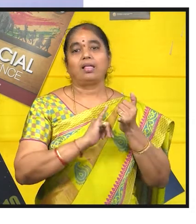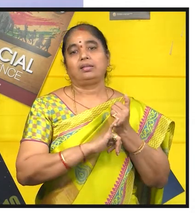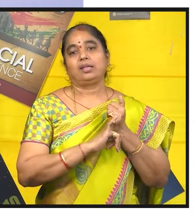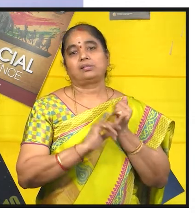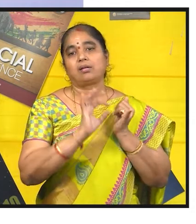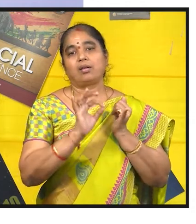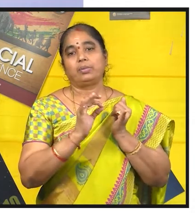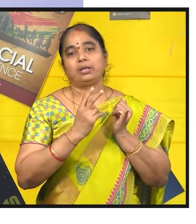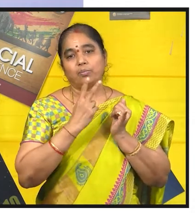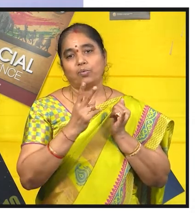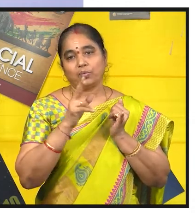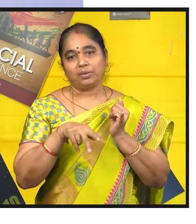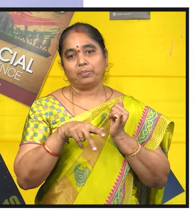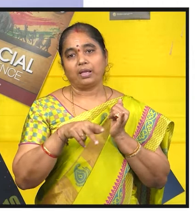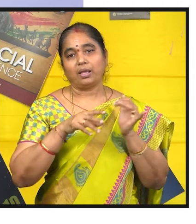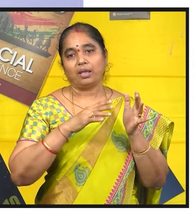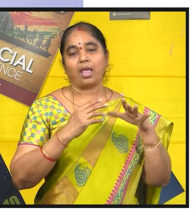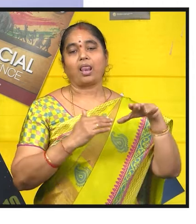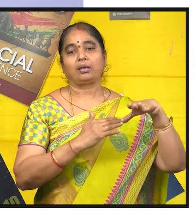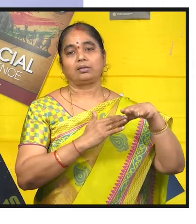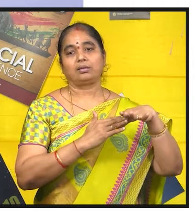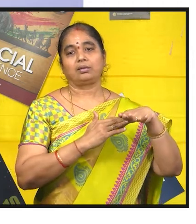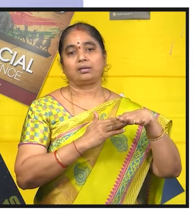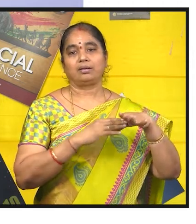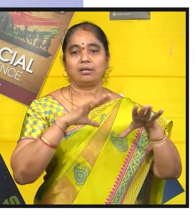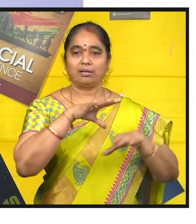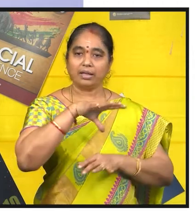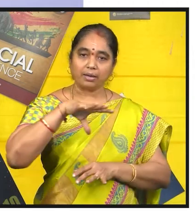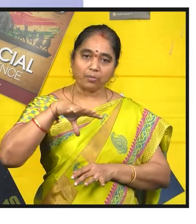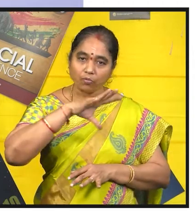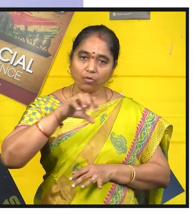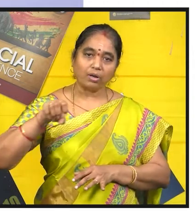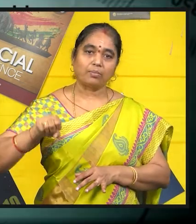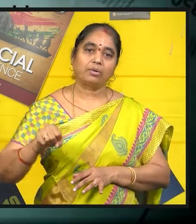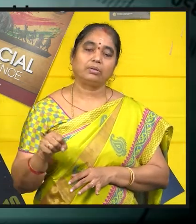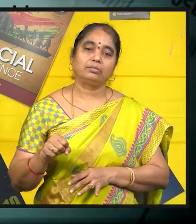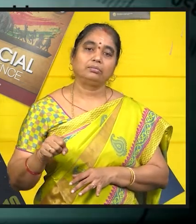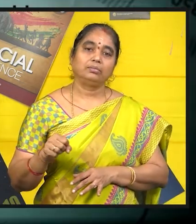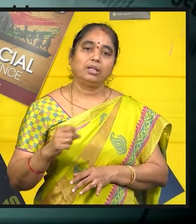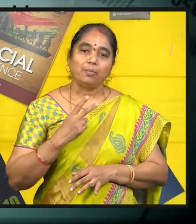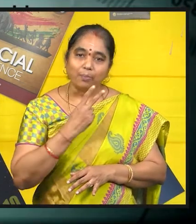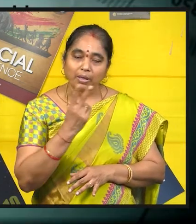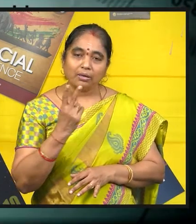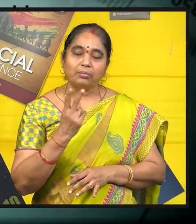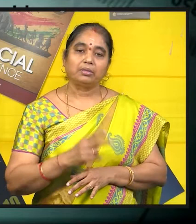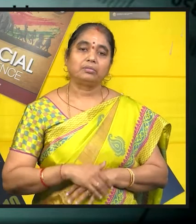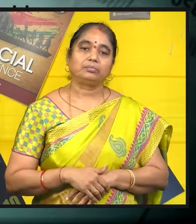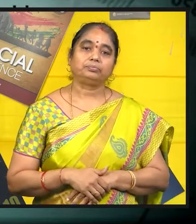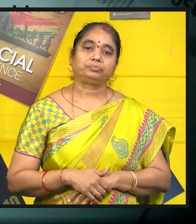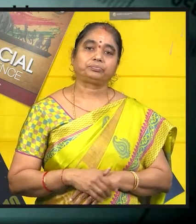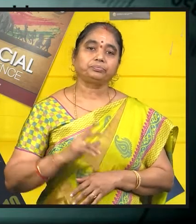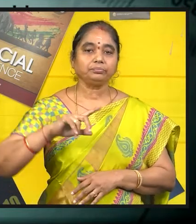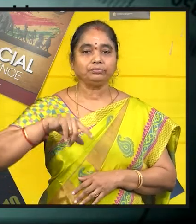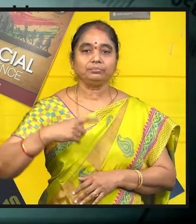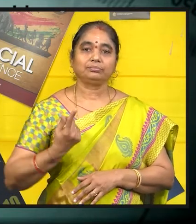சொன்னால் எஸ் ஆர்பிட்டாலுக்கு போகிறது. இப்படியே எலக்ட்ரான்களானது நிரப்பப்படுகிறத நம்மளால் என்ன பண்ண முடியும்னு சொன்னால் பார்க்க முடியும்.